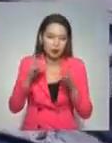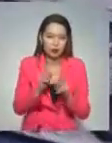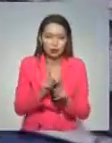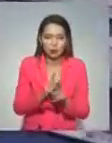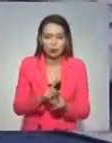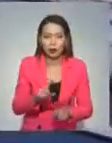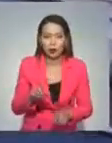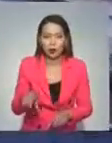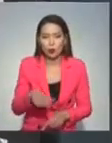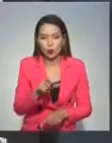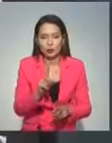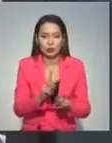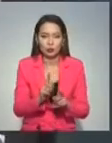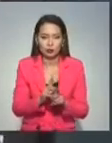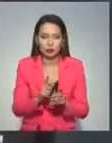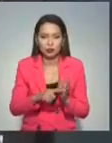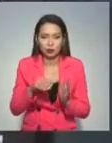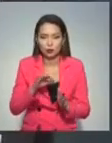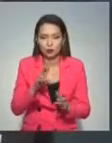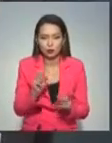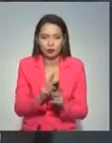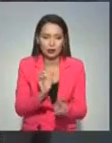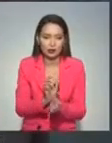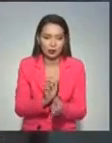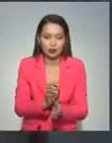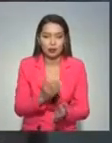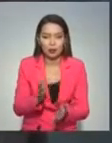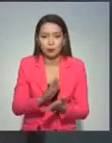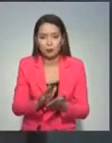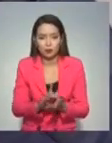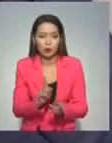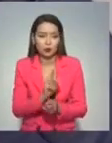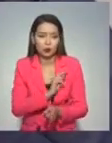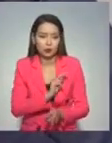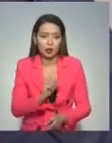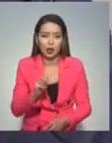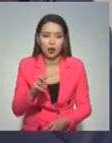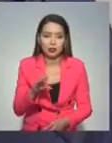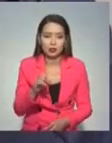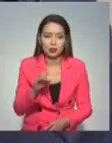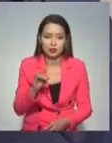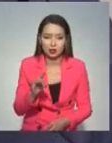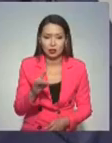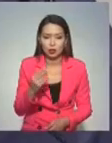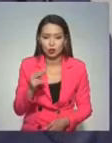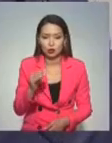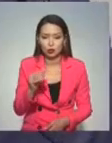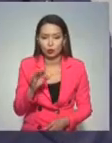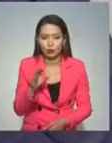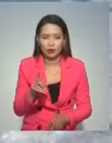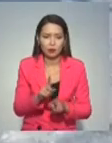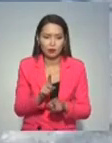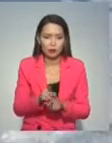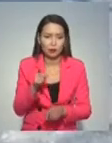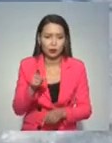тонна сынап төгілген. Сол кезде тазарту қондырғысында жұмыс істеген ауыл тұрғыны Александр Жукевичтің айтуынша, зауыттан мыңдаған